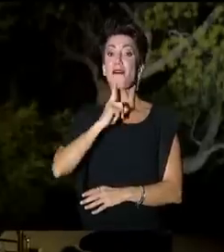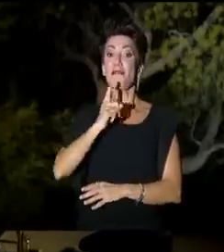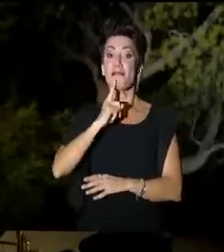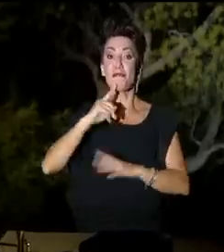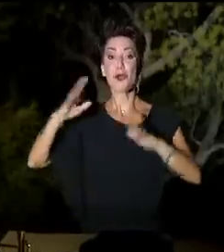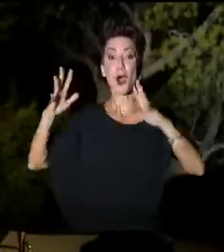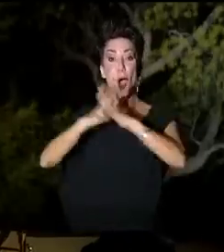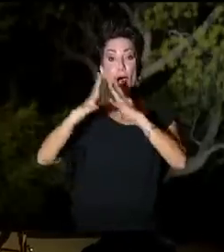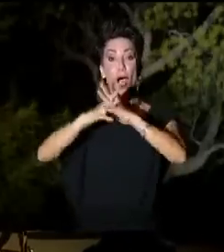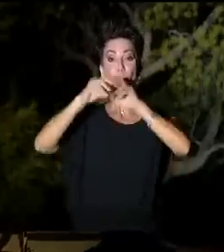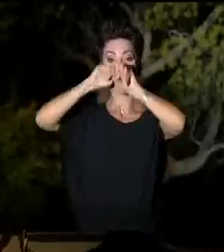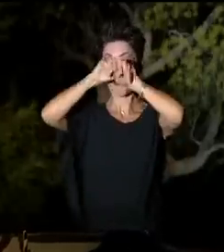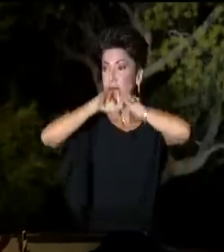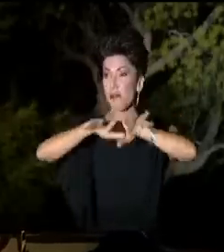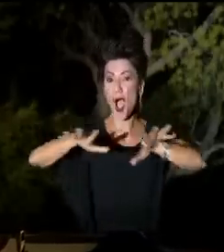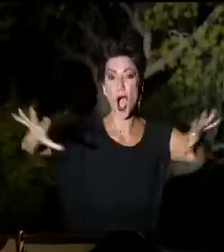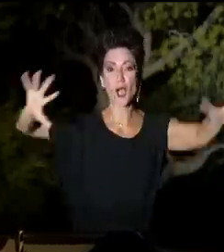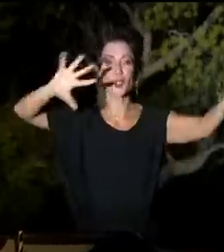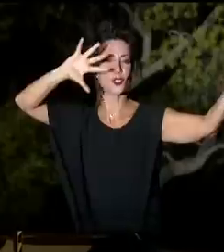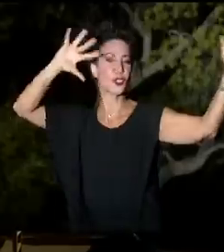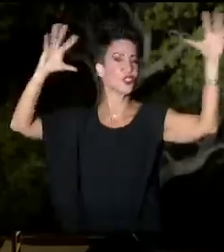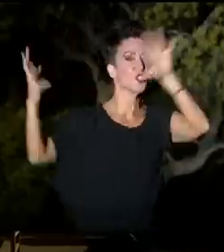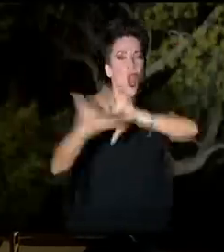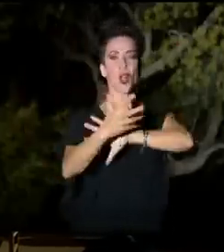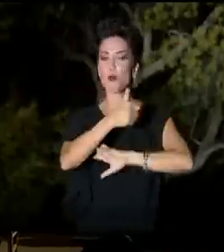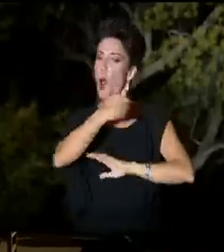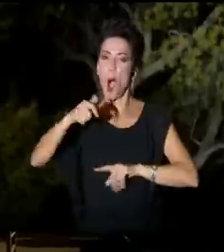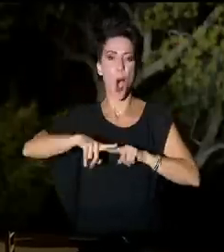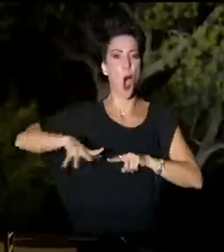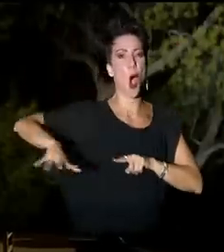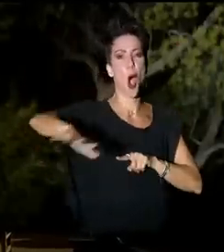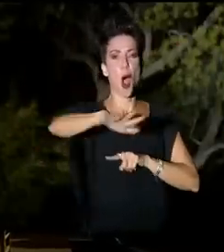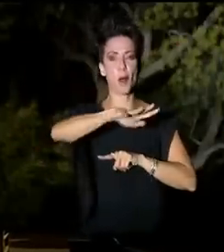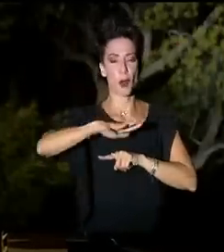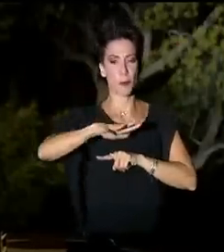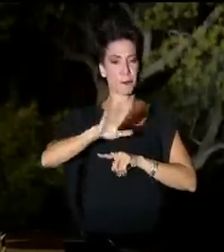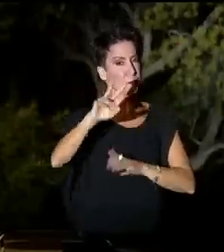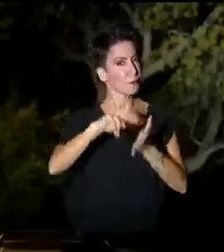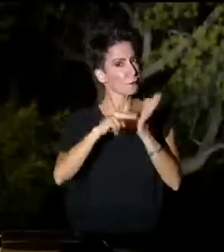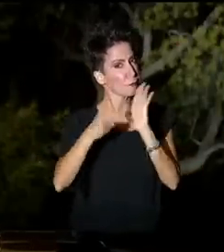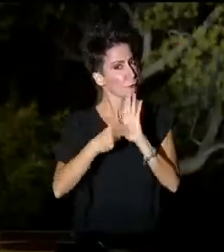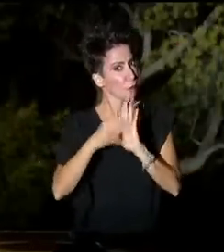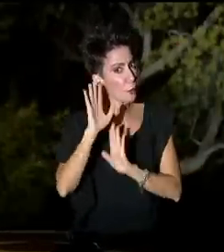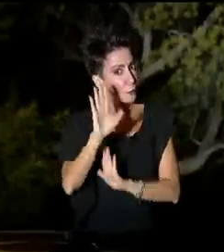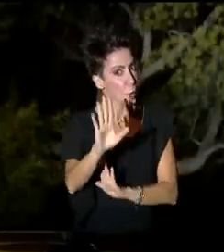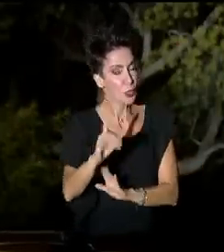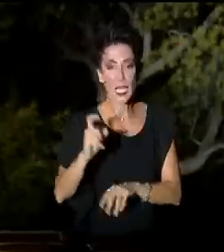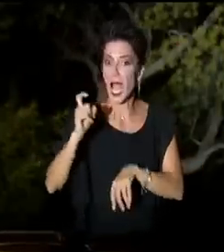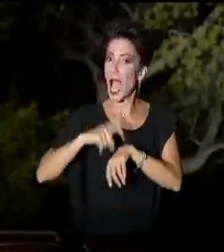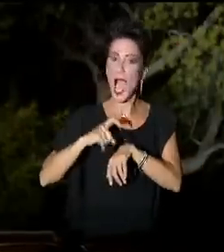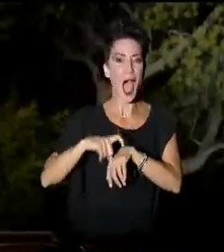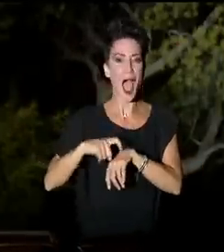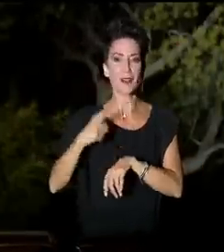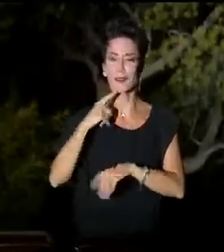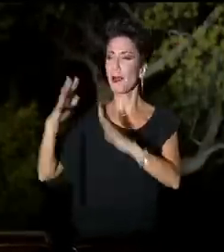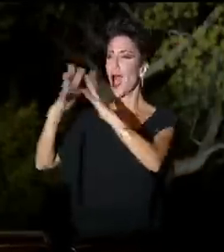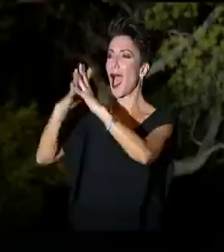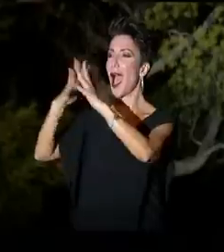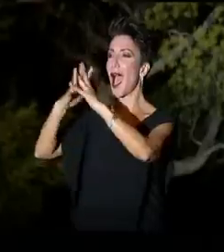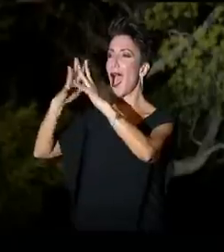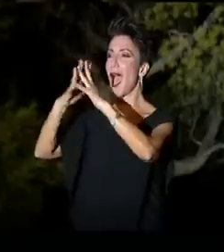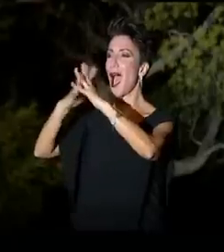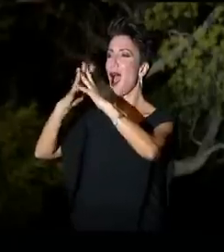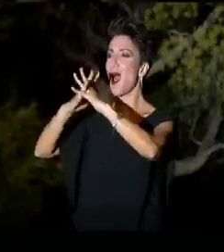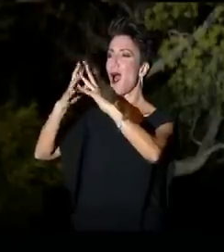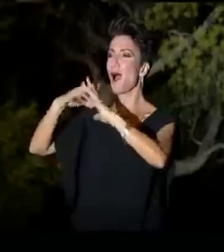Ελλάδα. Χωρίς όμως να έχουμε αυταπάτες, καθώς η Ακρόπολη στέκει μόνη της και χωρίς εμάς. Αλλά